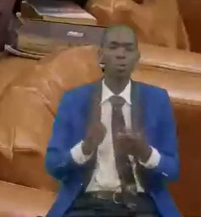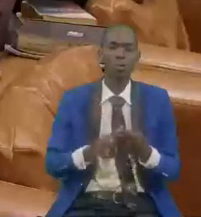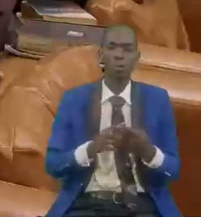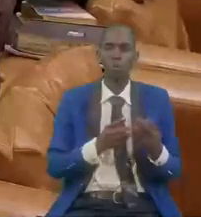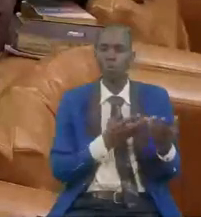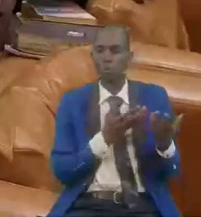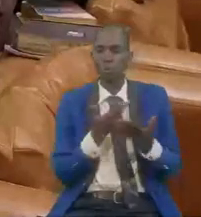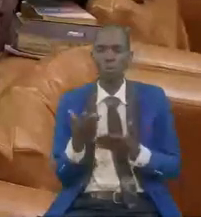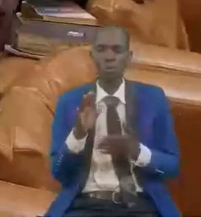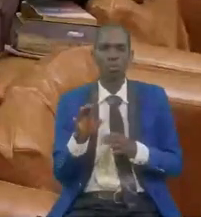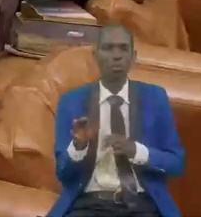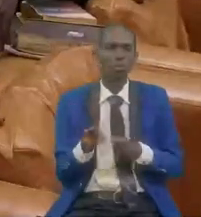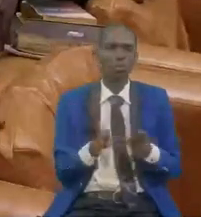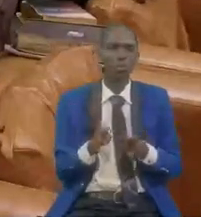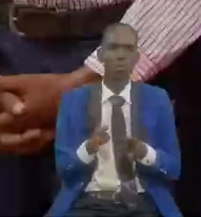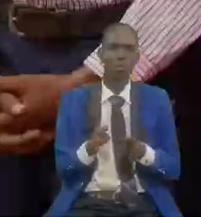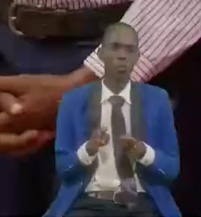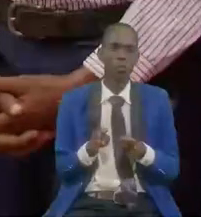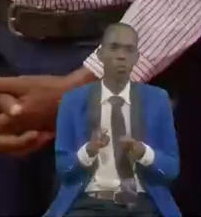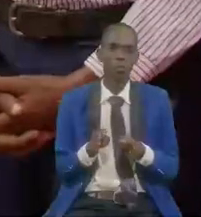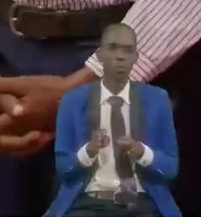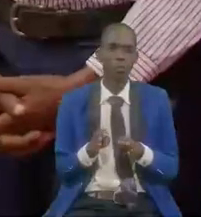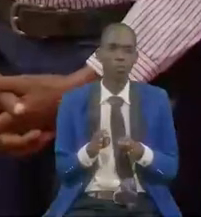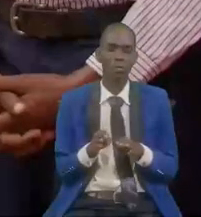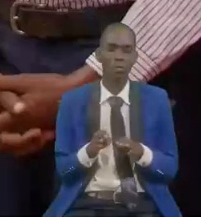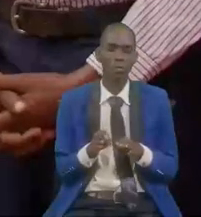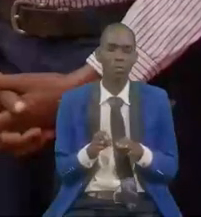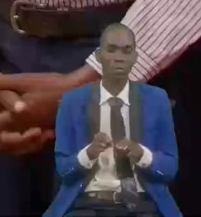où vous vous comportez, on voit